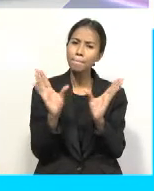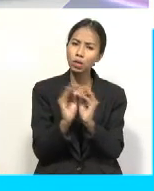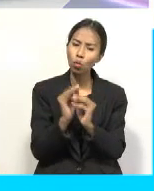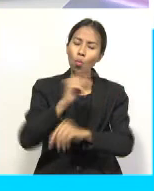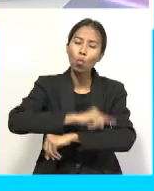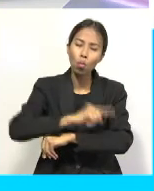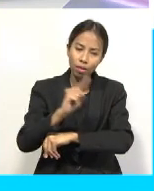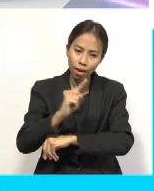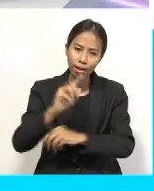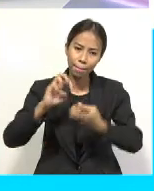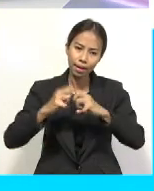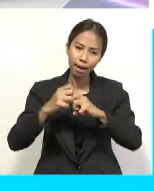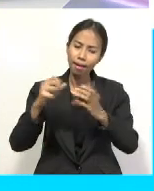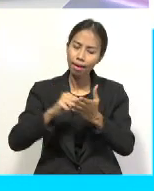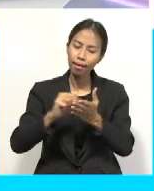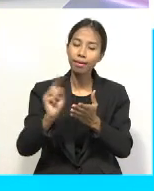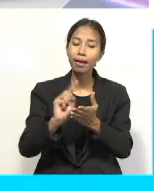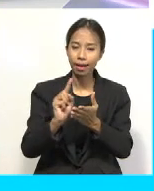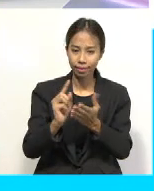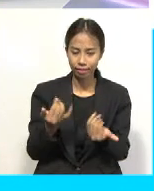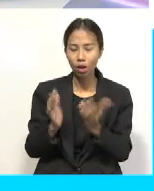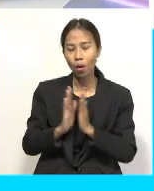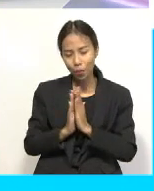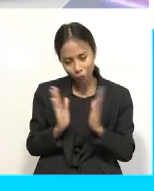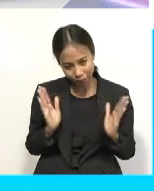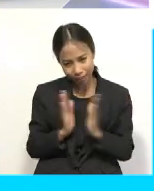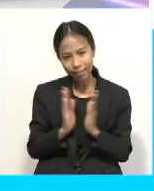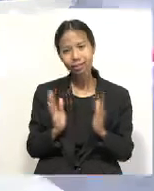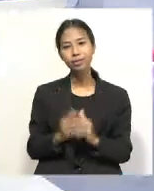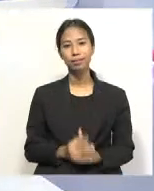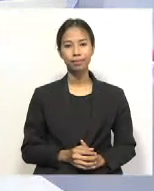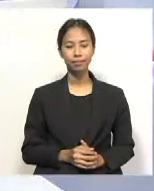เมื่อไหร่แล้วก็หาทางออกกันเมื่อไหร่ขอบคุณมากค่ะ ขอบคุณครับสวัสดีครับ ค่ะสวัสดีค่ะ